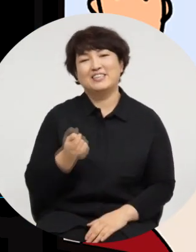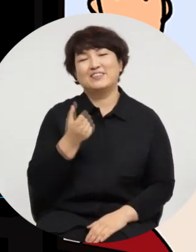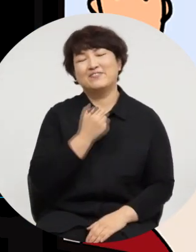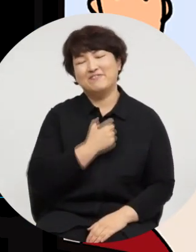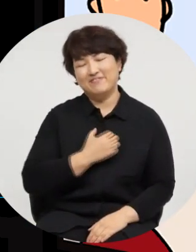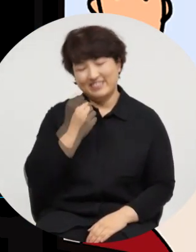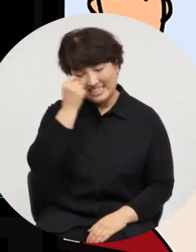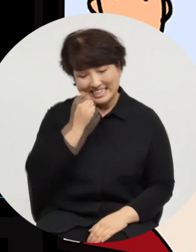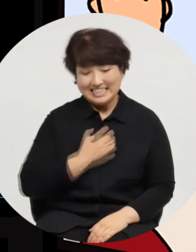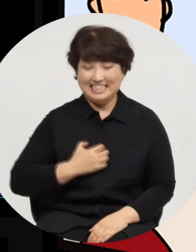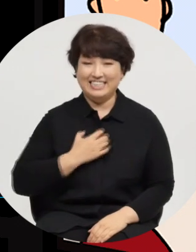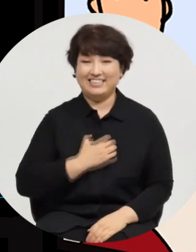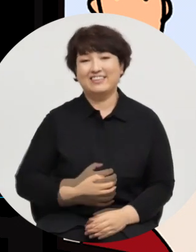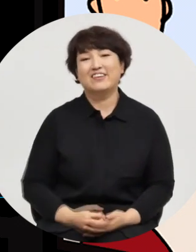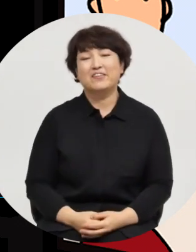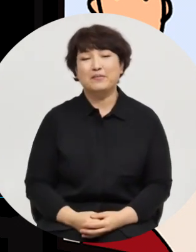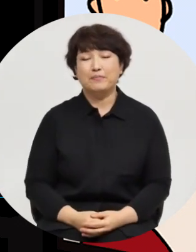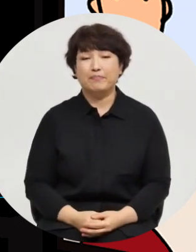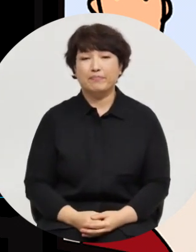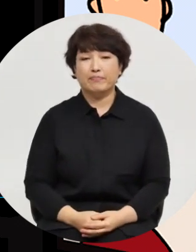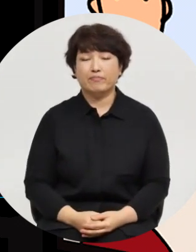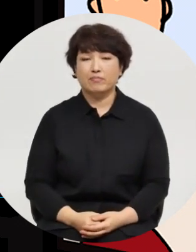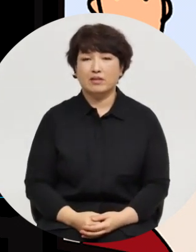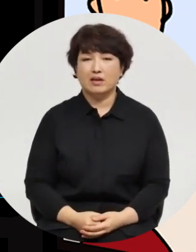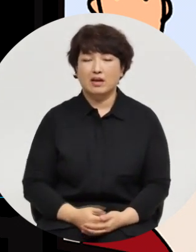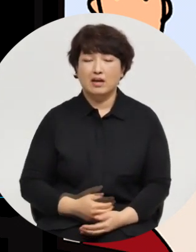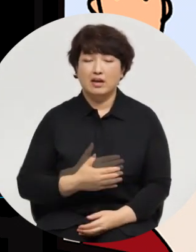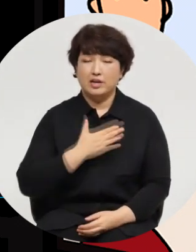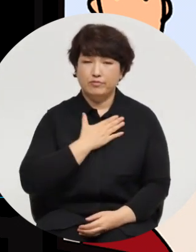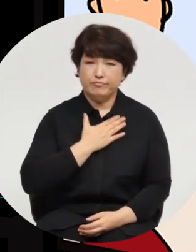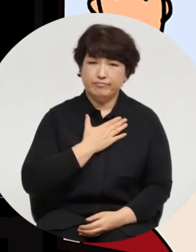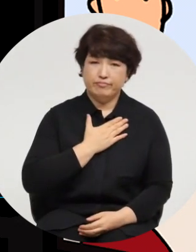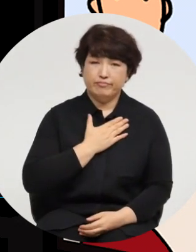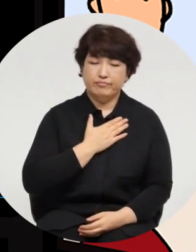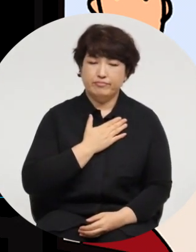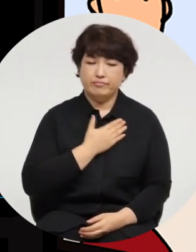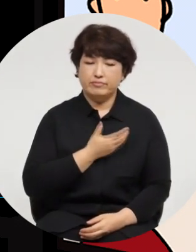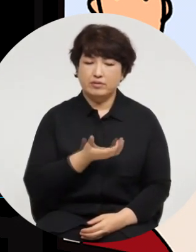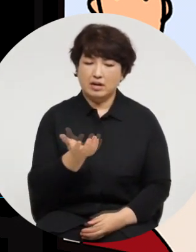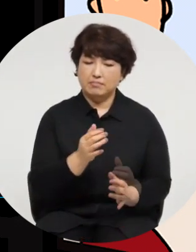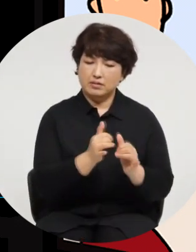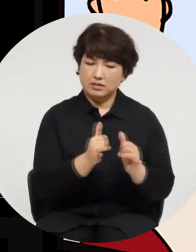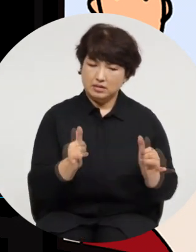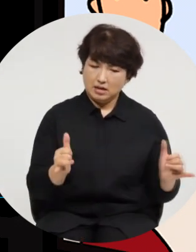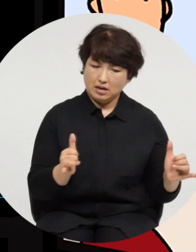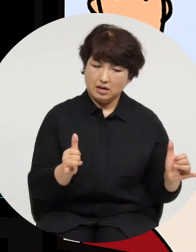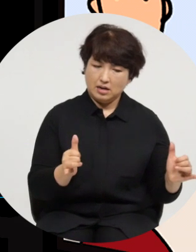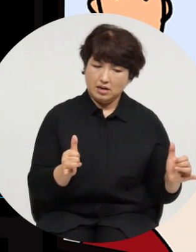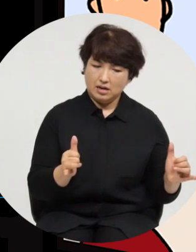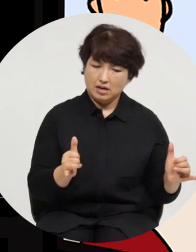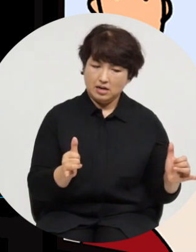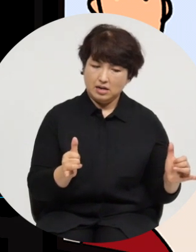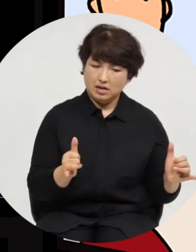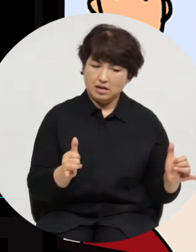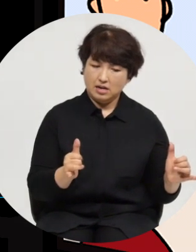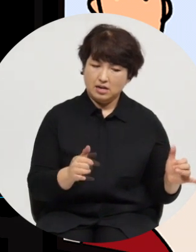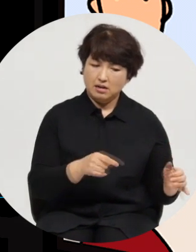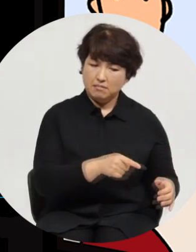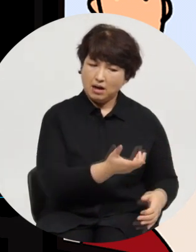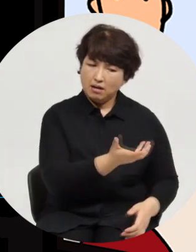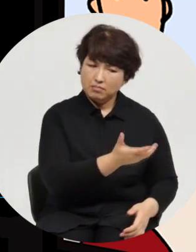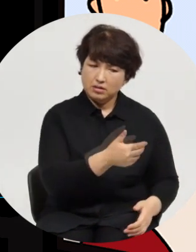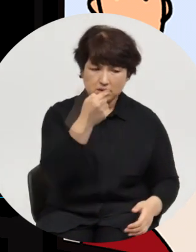같다니까 어떤 지석을 판매자 아 5 또 먹고 쪄 더 어떤 사람